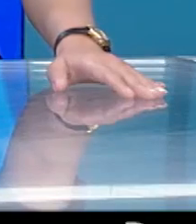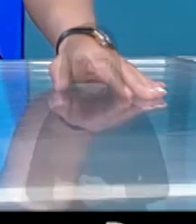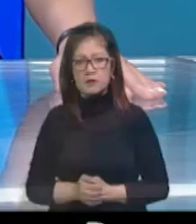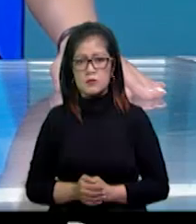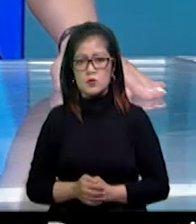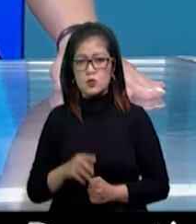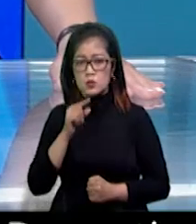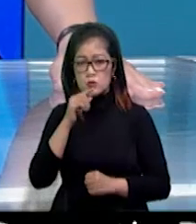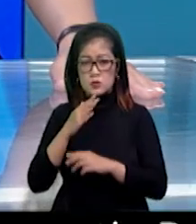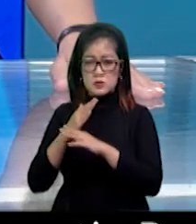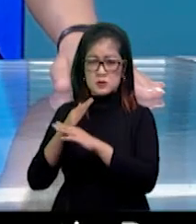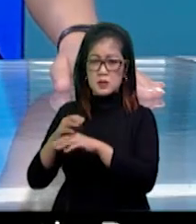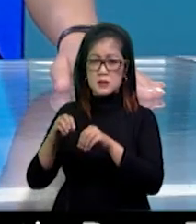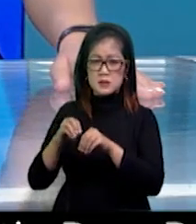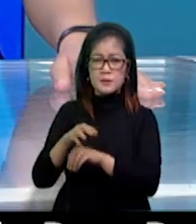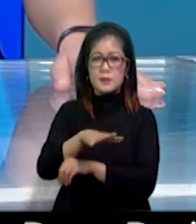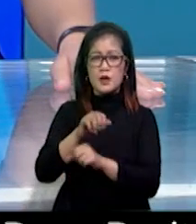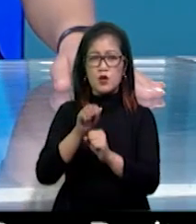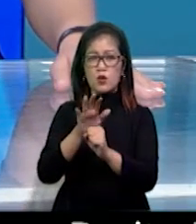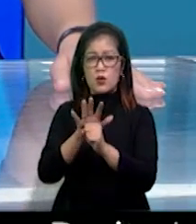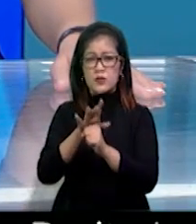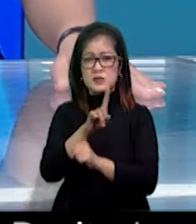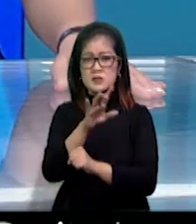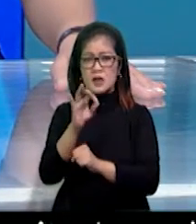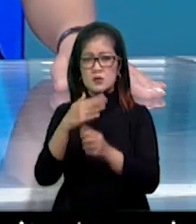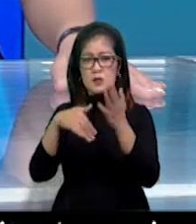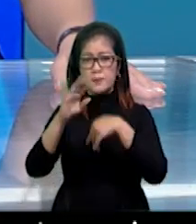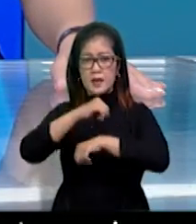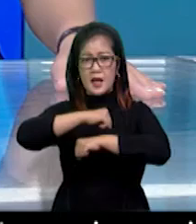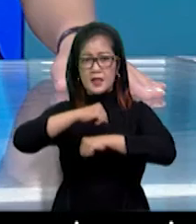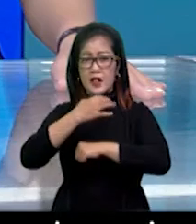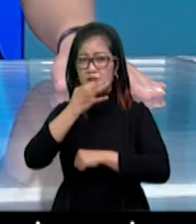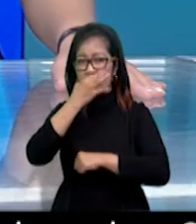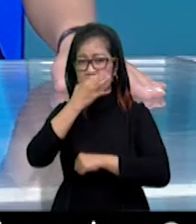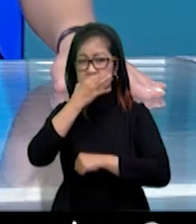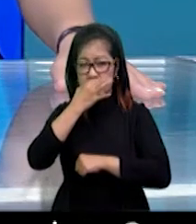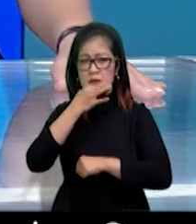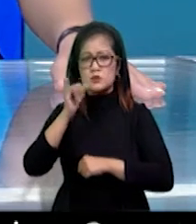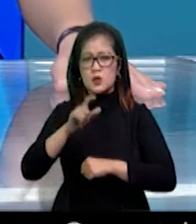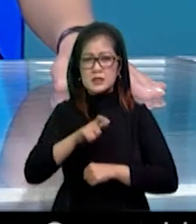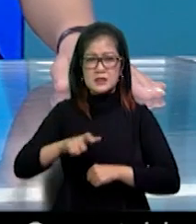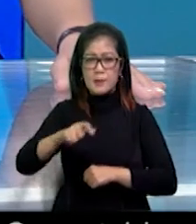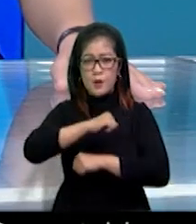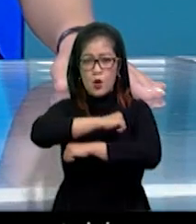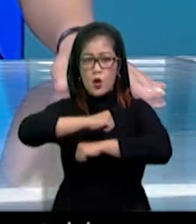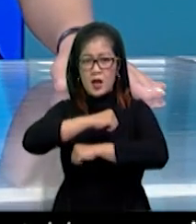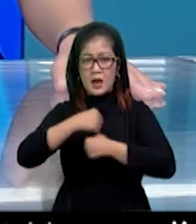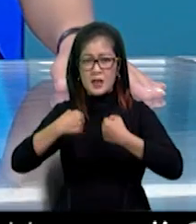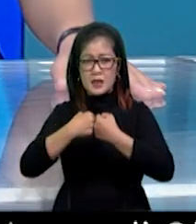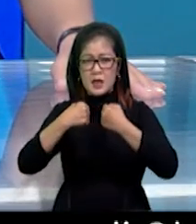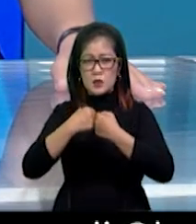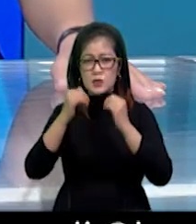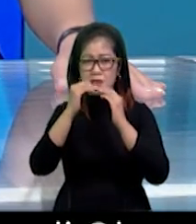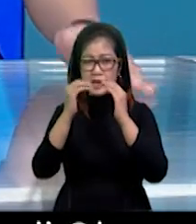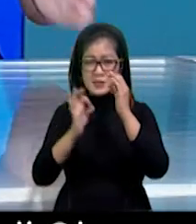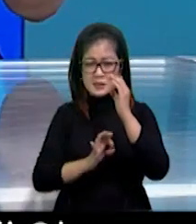bisa mencegah penyebaran COVID-19, ratusan atlet, wasit, dan ofisial cabang olahraga tarung derajat PON 20 Papua menjalani tes